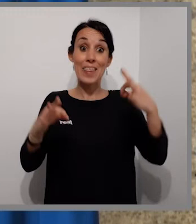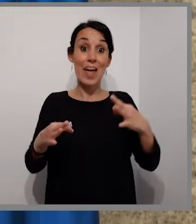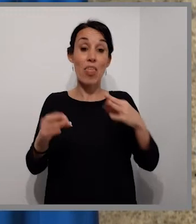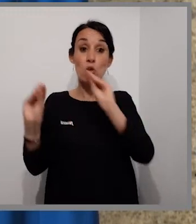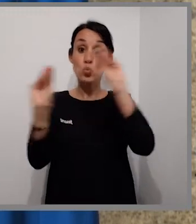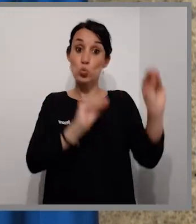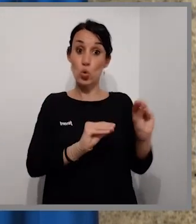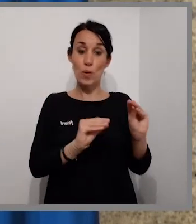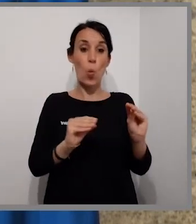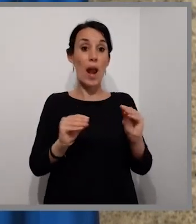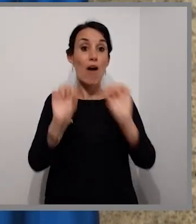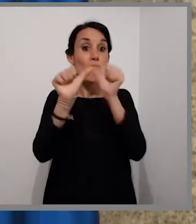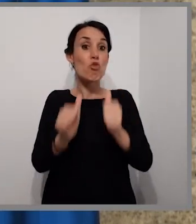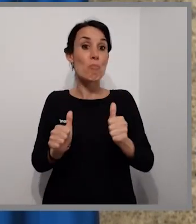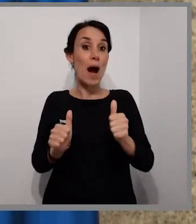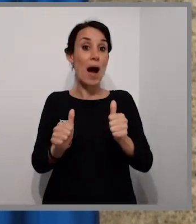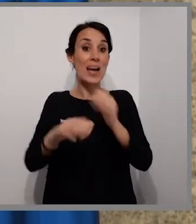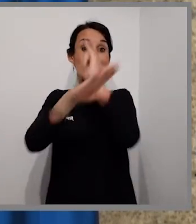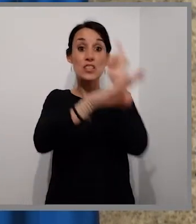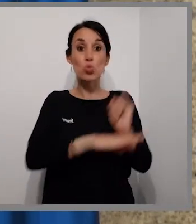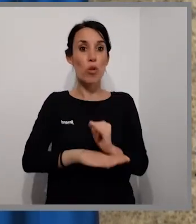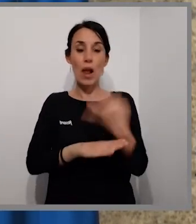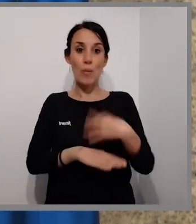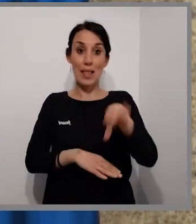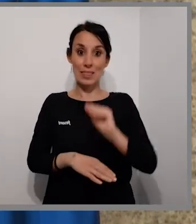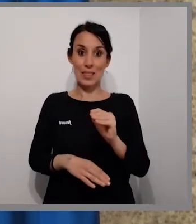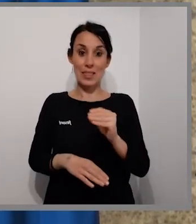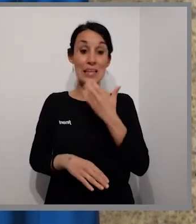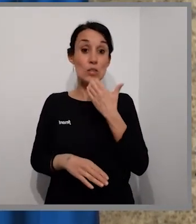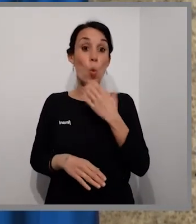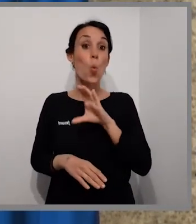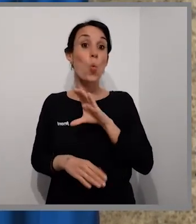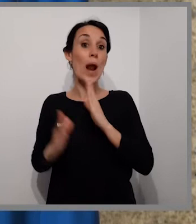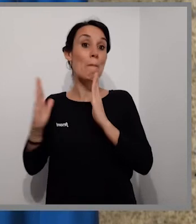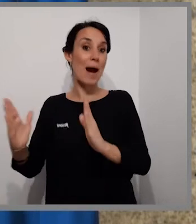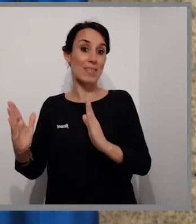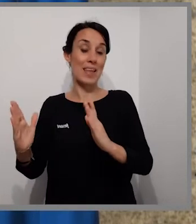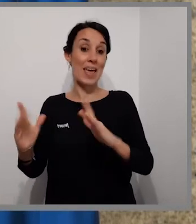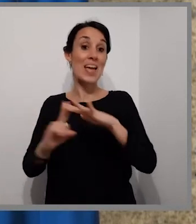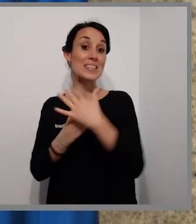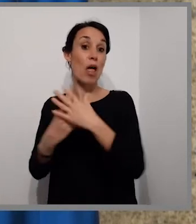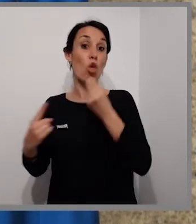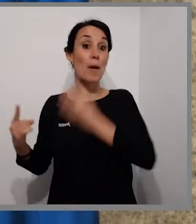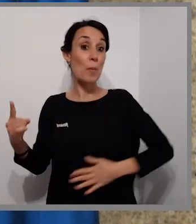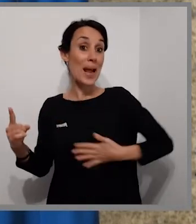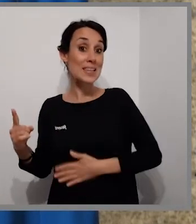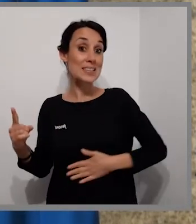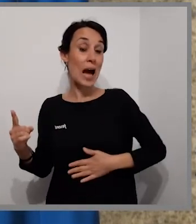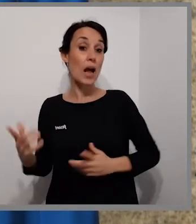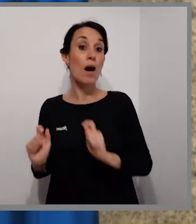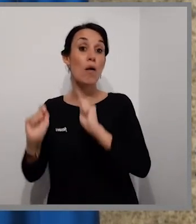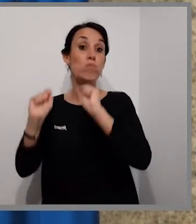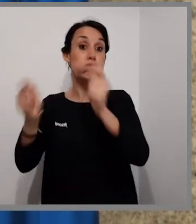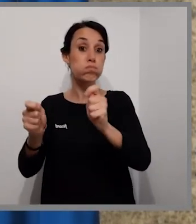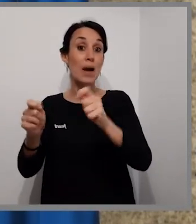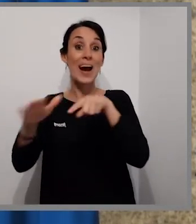realitat, l'arquitectura institucional que hi ha. Perquè, clar, si una part fonamental de l'estat del benestar està residenciat en